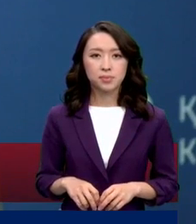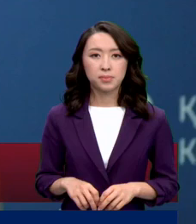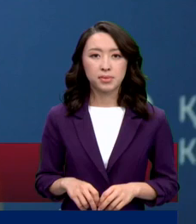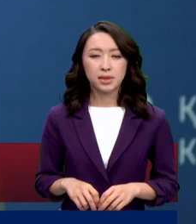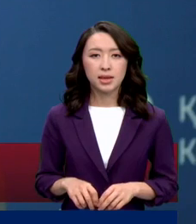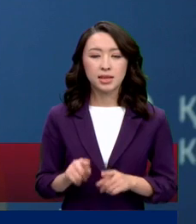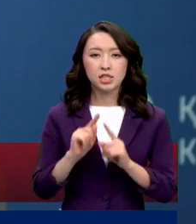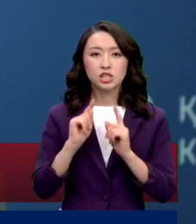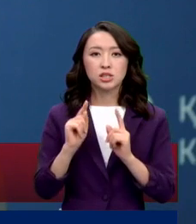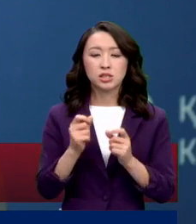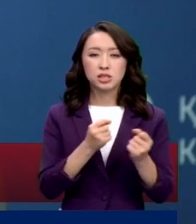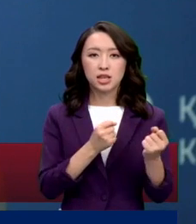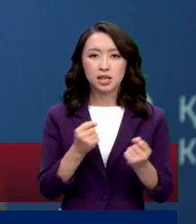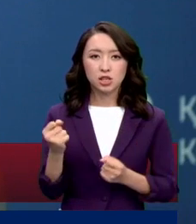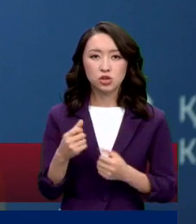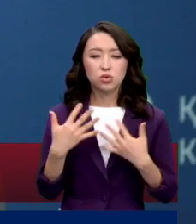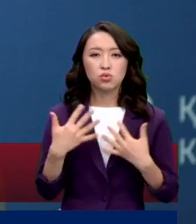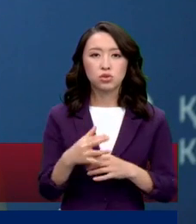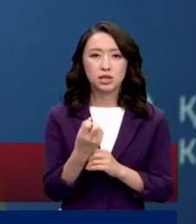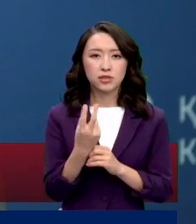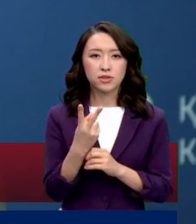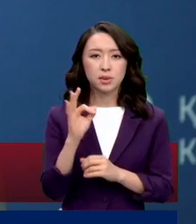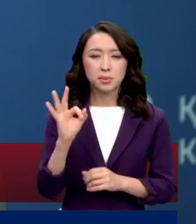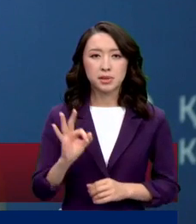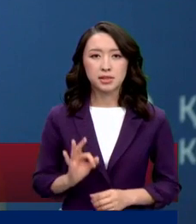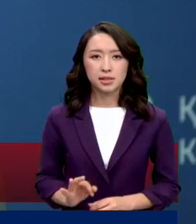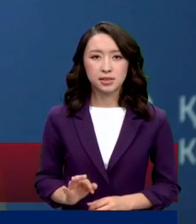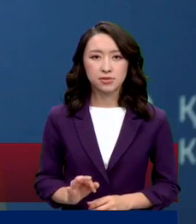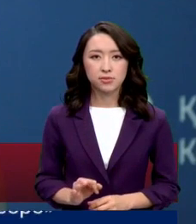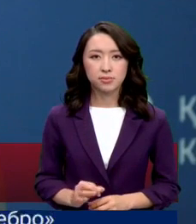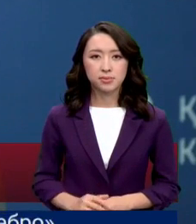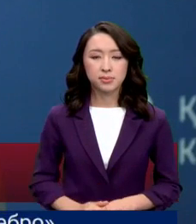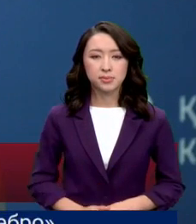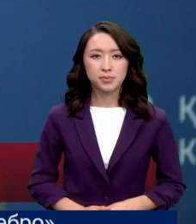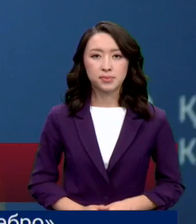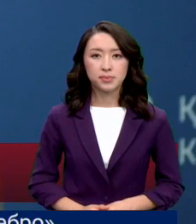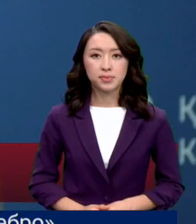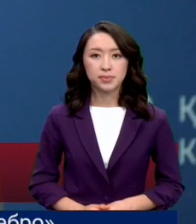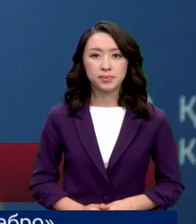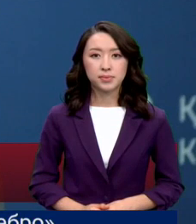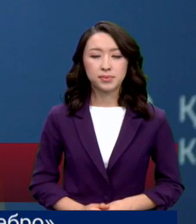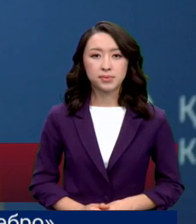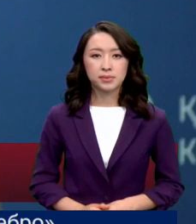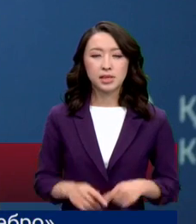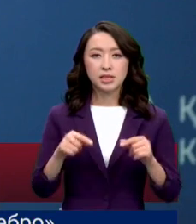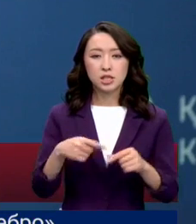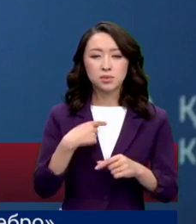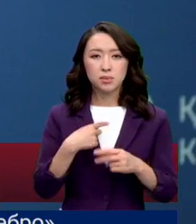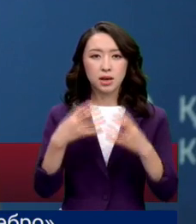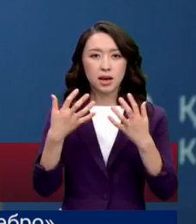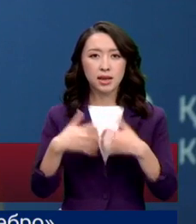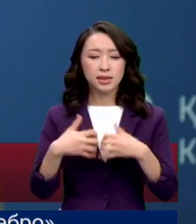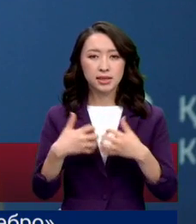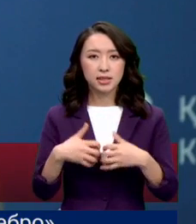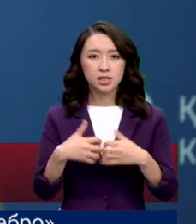с задержкой выдается уже 12%. То есть здесь вот мы анализировали,